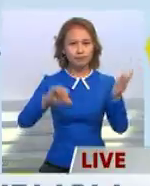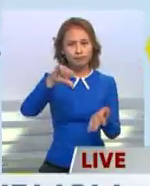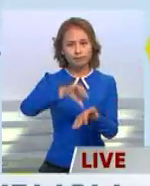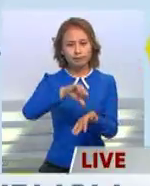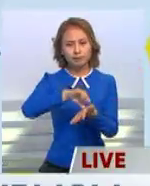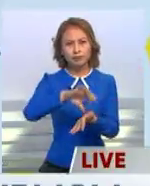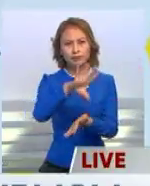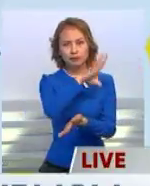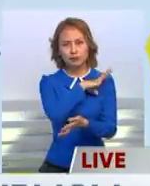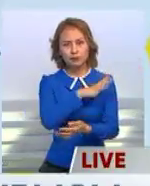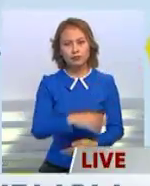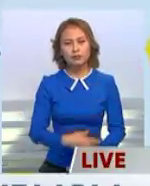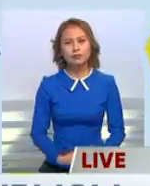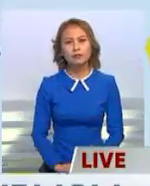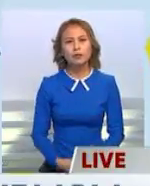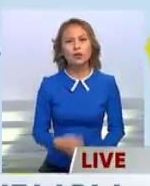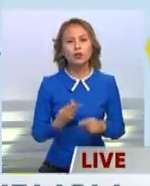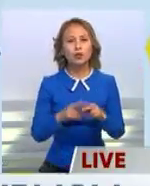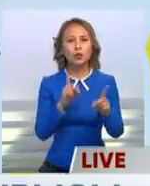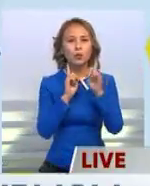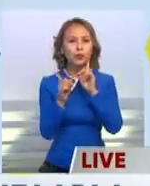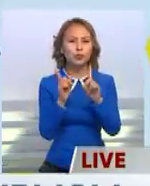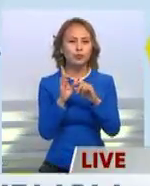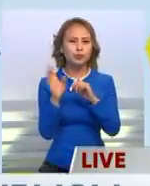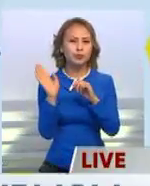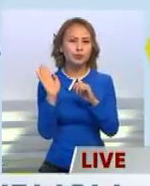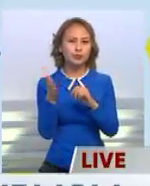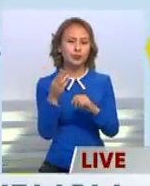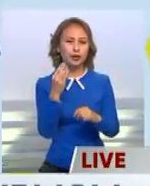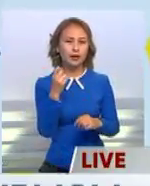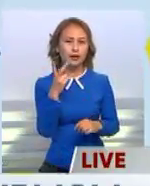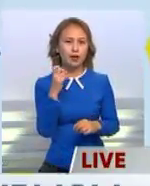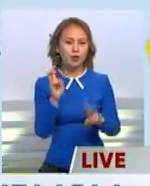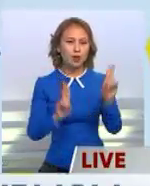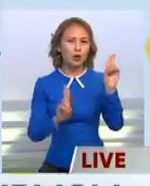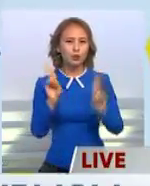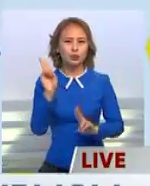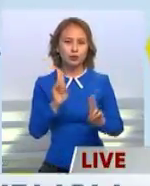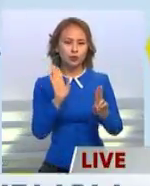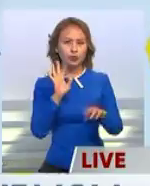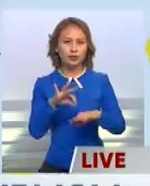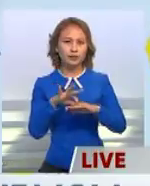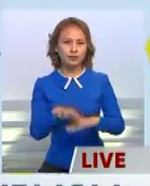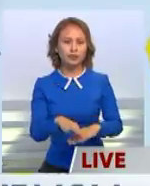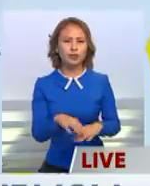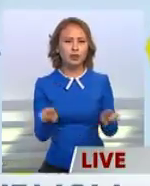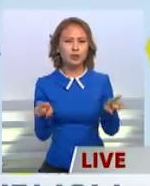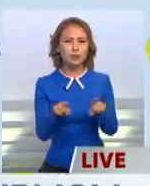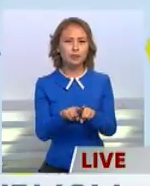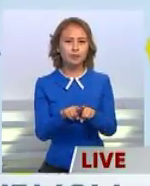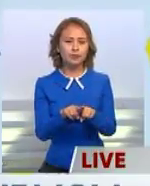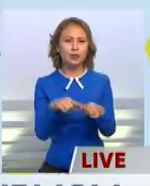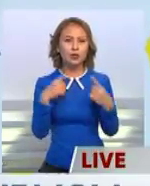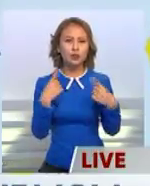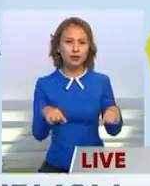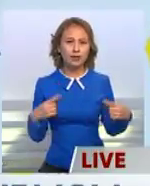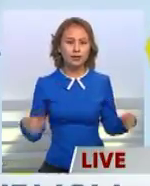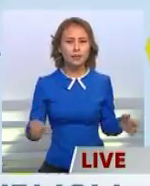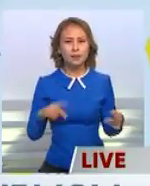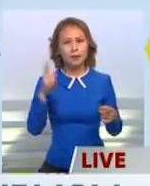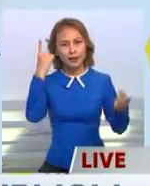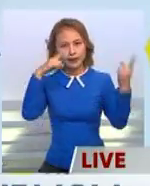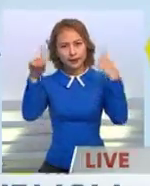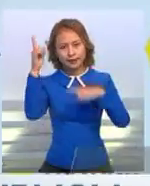ойларын ортаға салады. Клуб отырысы Чатхам Хаус ережесі бойынша өткізіледі, яғни мұнда көтерілген өзекті